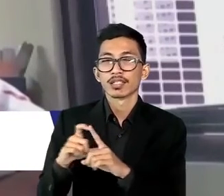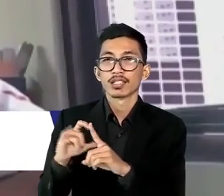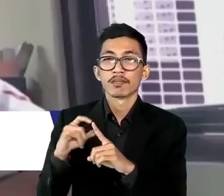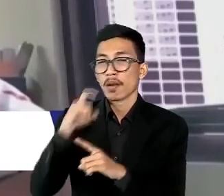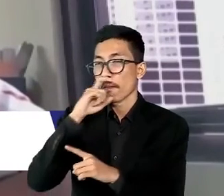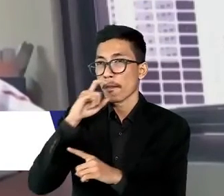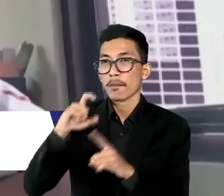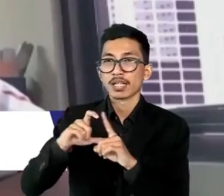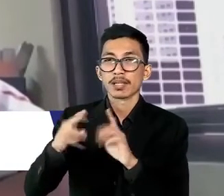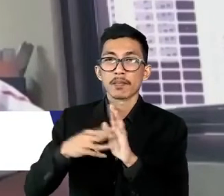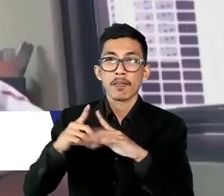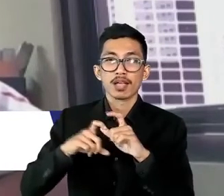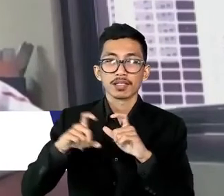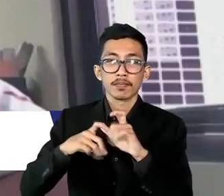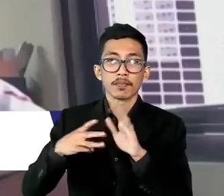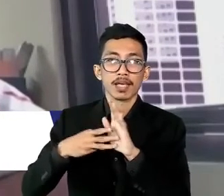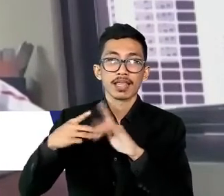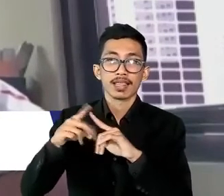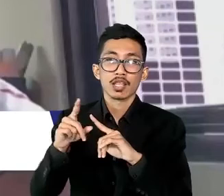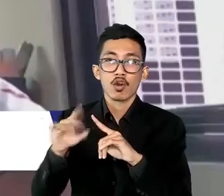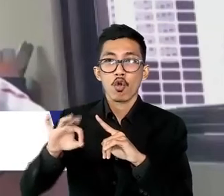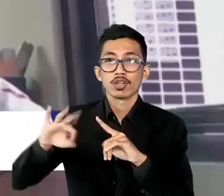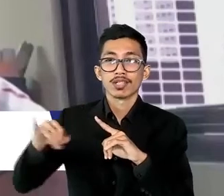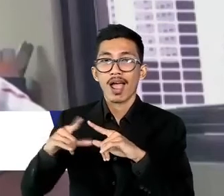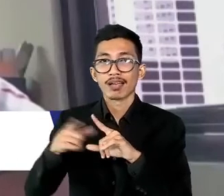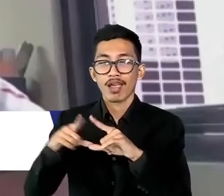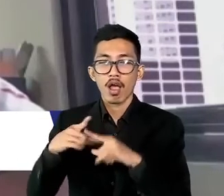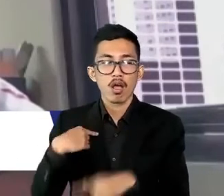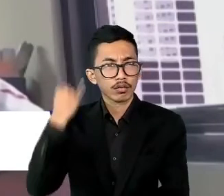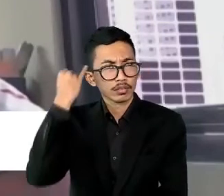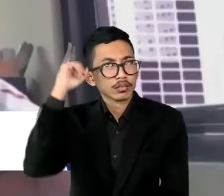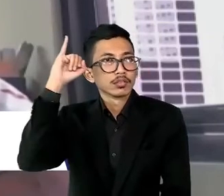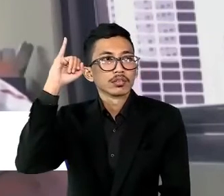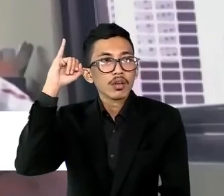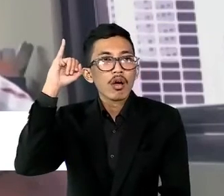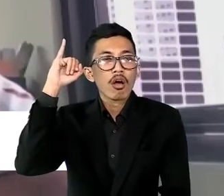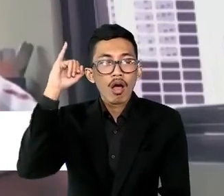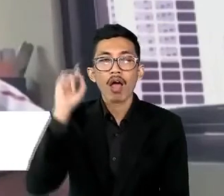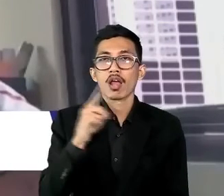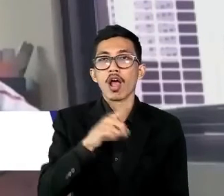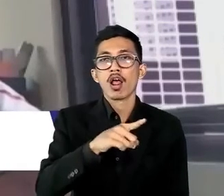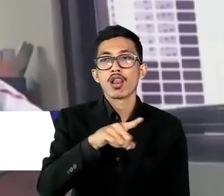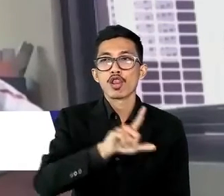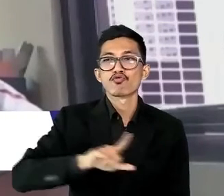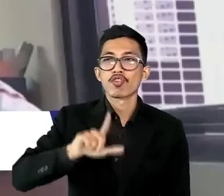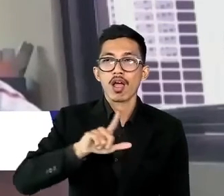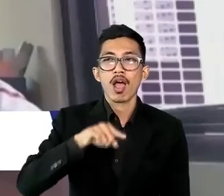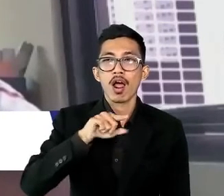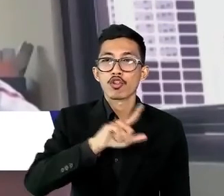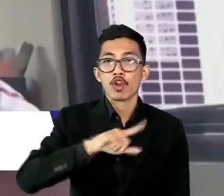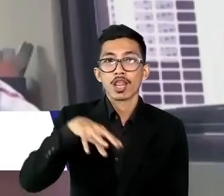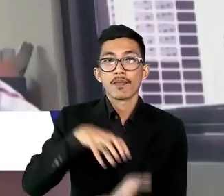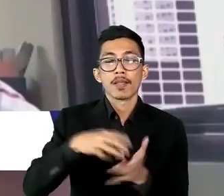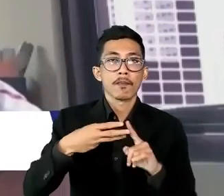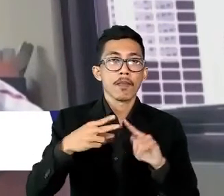Di sana saya ada dapat satu ide Pak, di mana ada kelurahan di Bantul